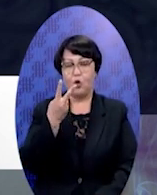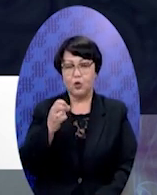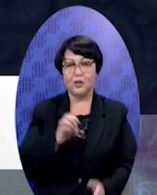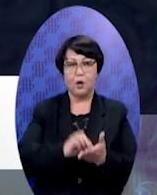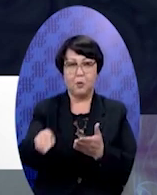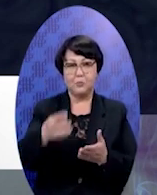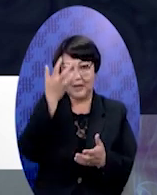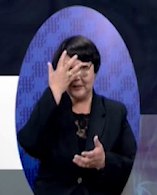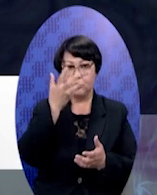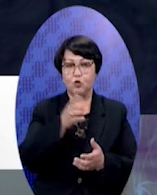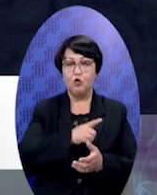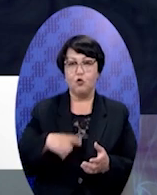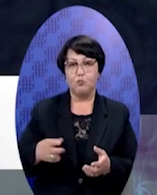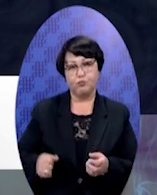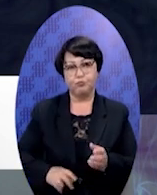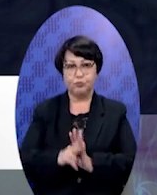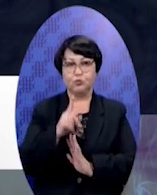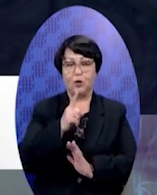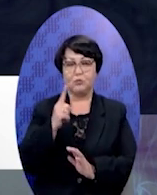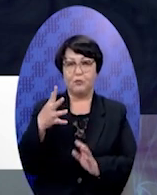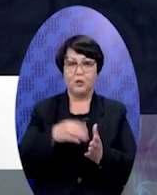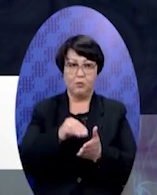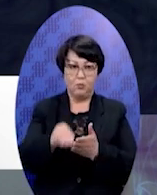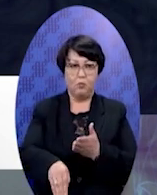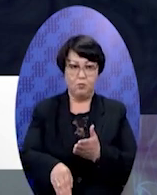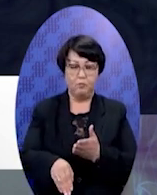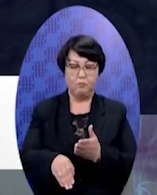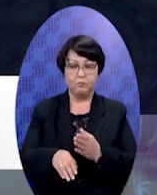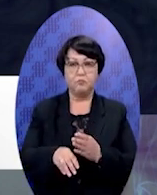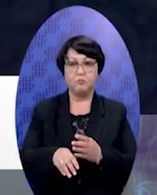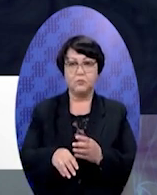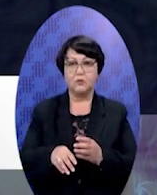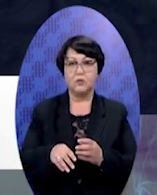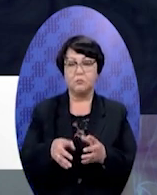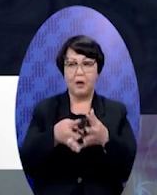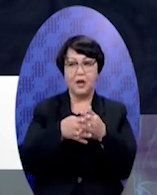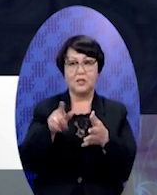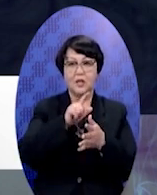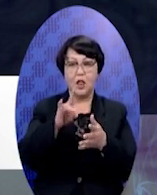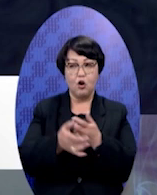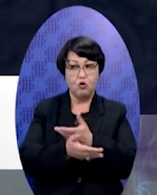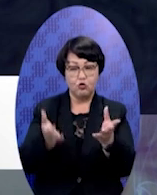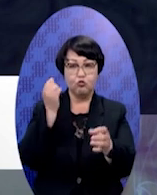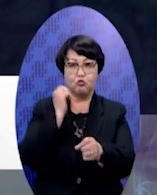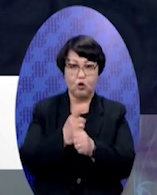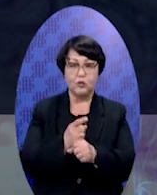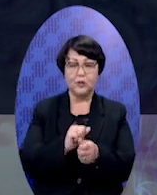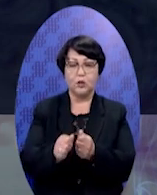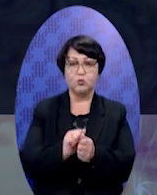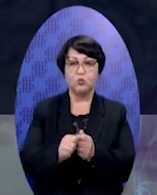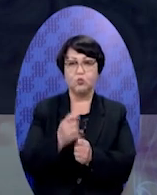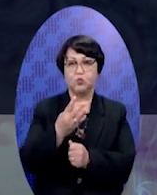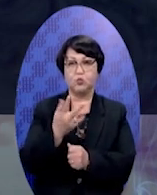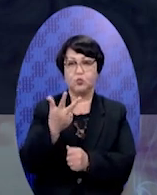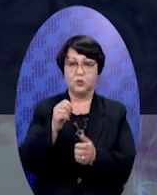болон банкуудын өөрийн их үсвэрээс тусбар 115 тэрбум төгрөгийг ипотекийн 8% зээлд олгохоор болсон. Ингэснээр нийт 430 тэрбум